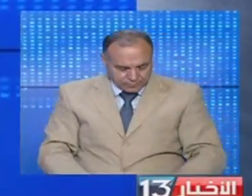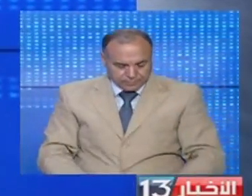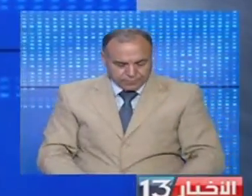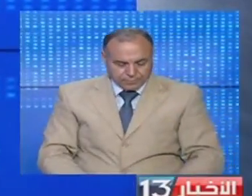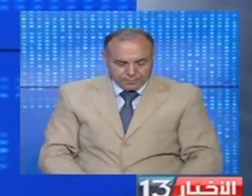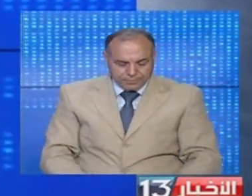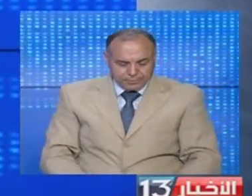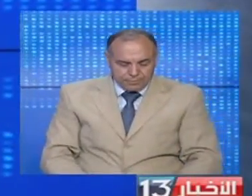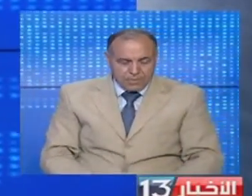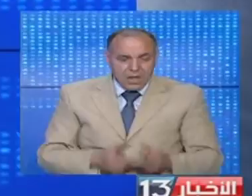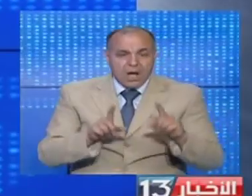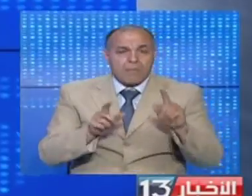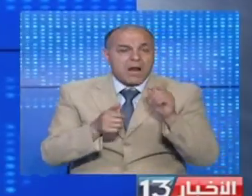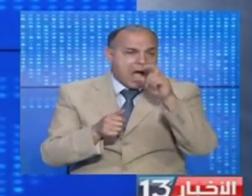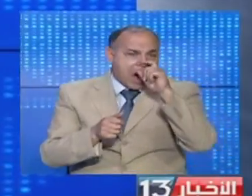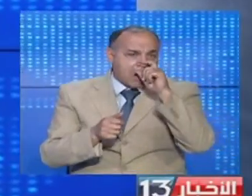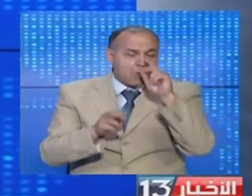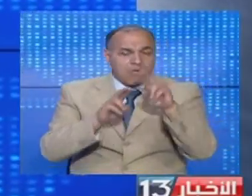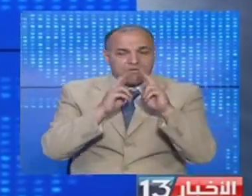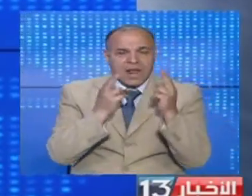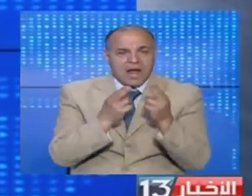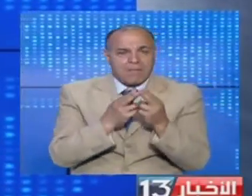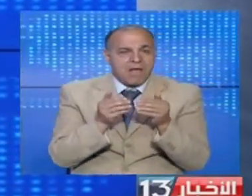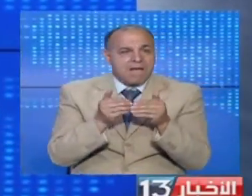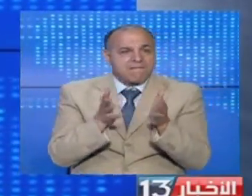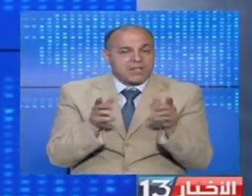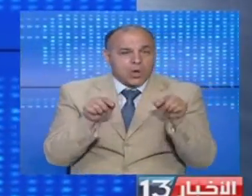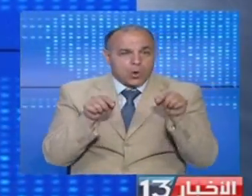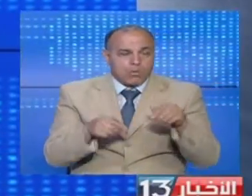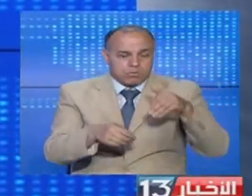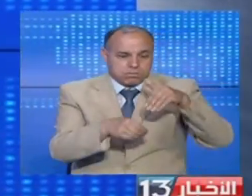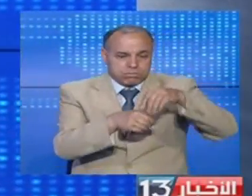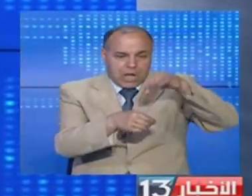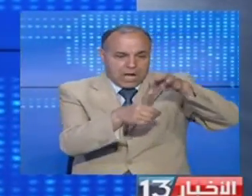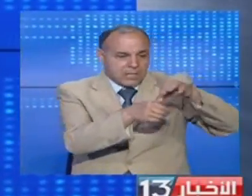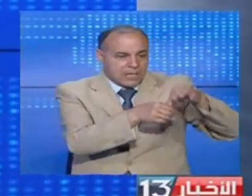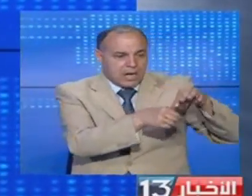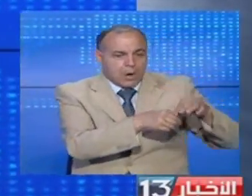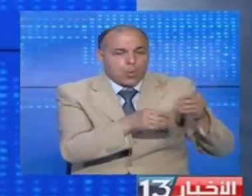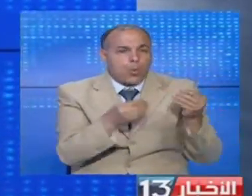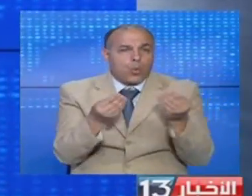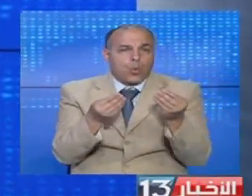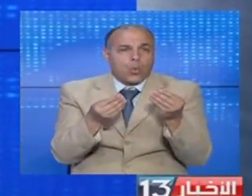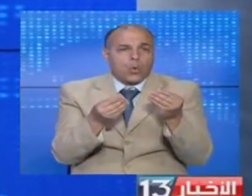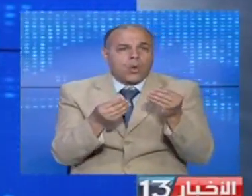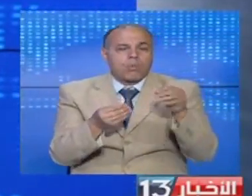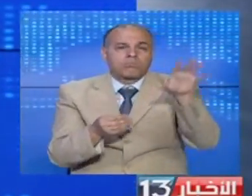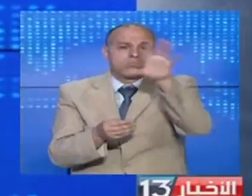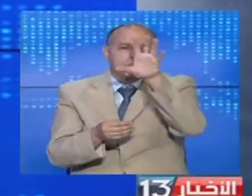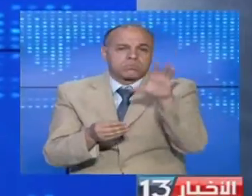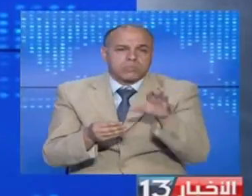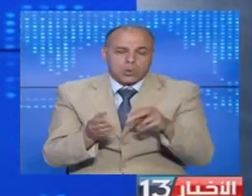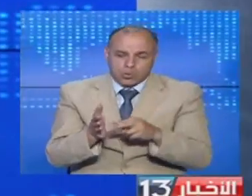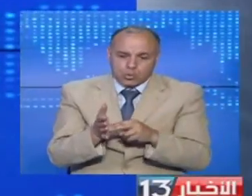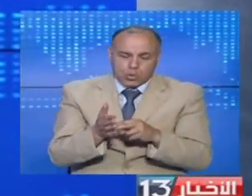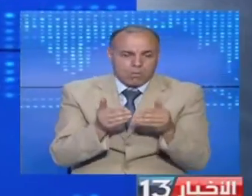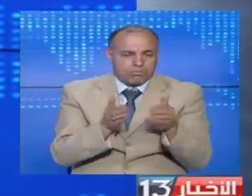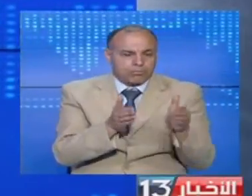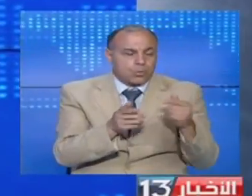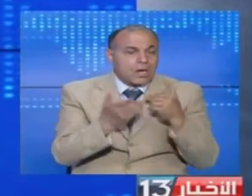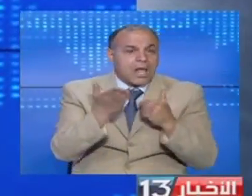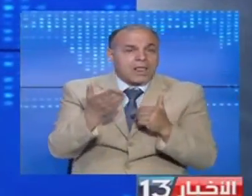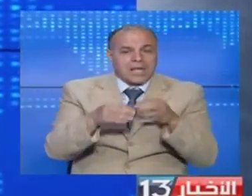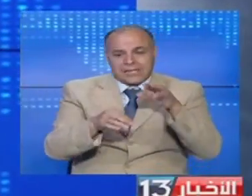الى اخبارنا العربيه والدوليه فتحت اليوم مراكز الاقتراع في مختلف انحاء سوريا ابوابها